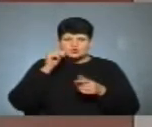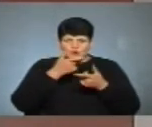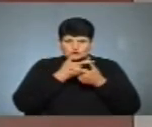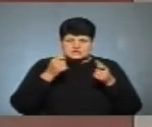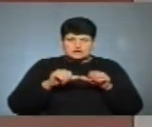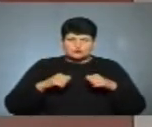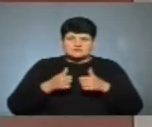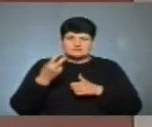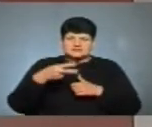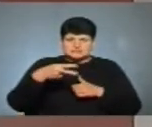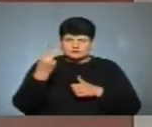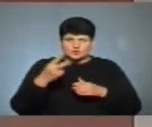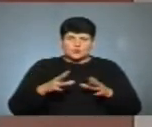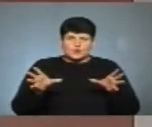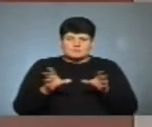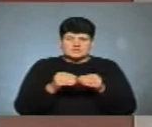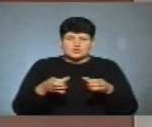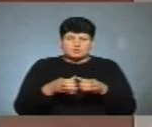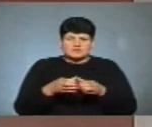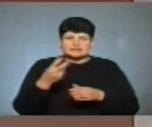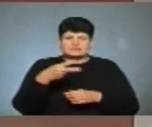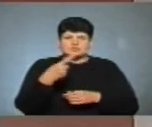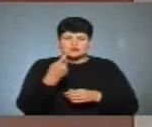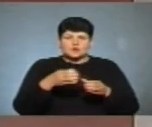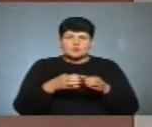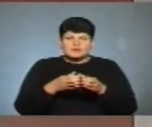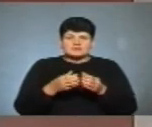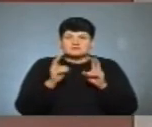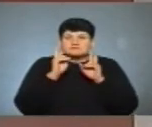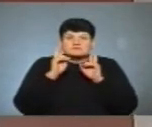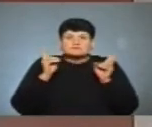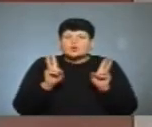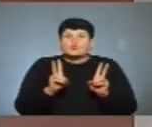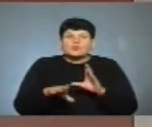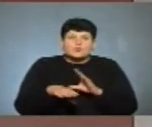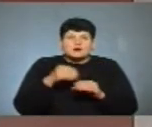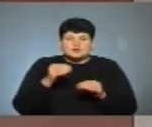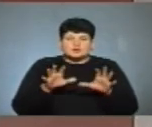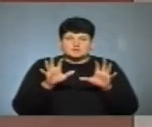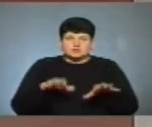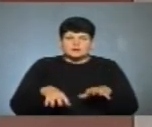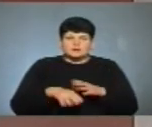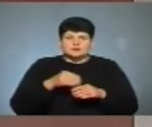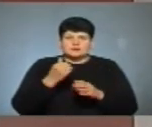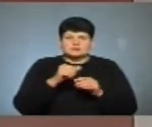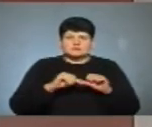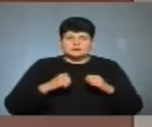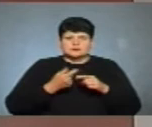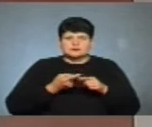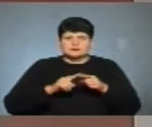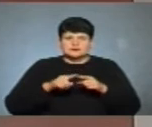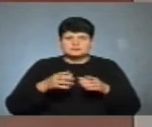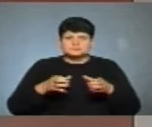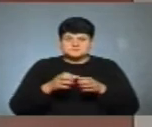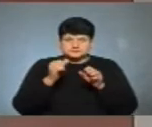комісії 22 об'єднаних громад. І в 21 громаді наразі невідомо, кого обрали головою. Виборчі комісії цих громад ще